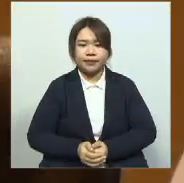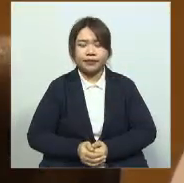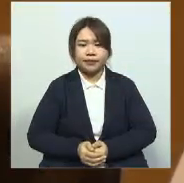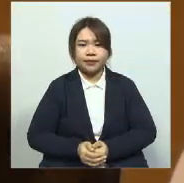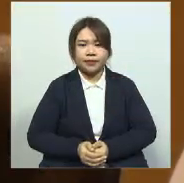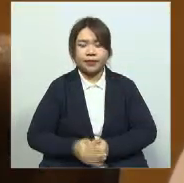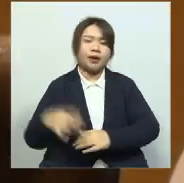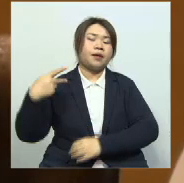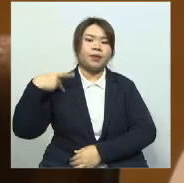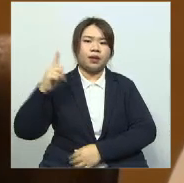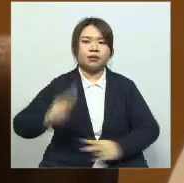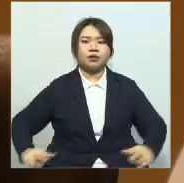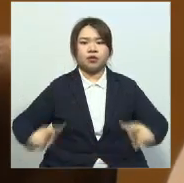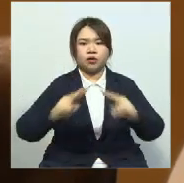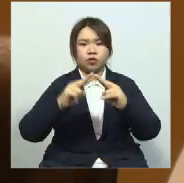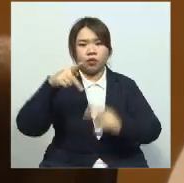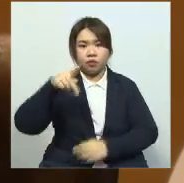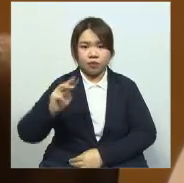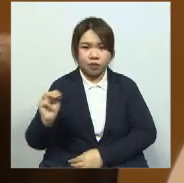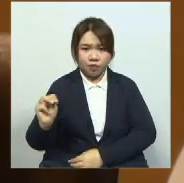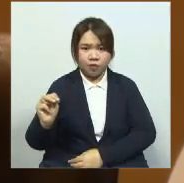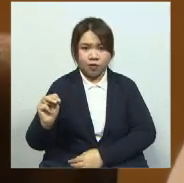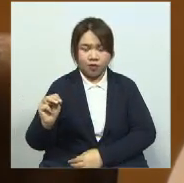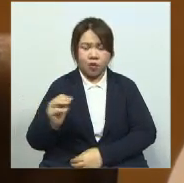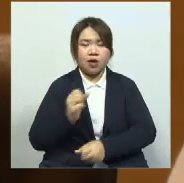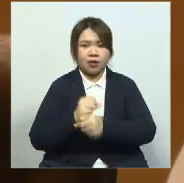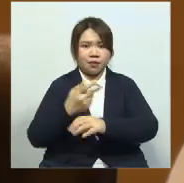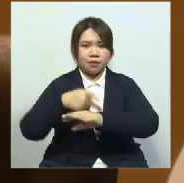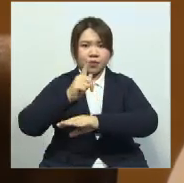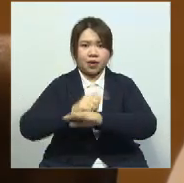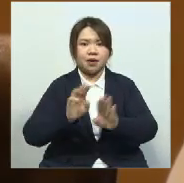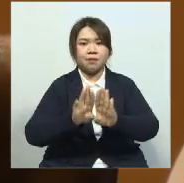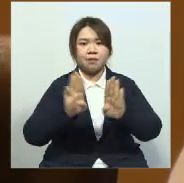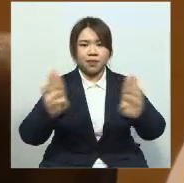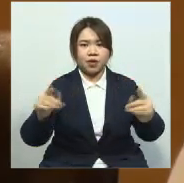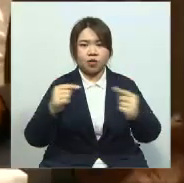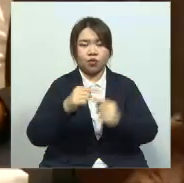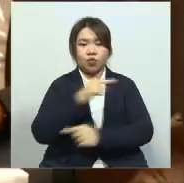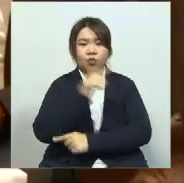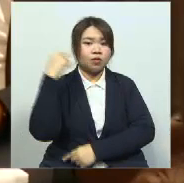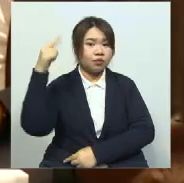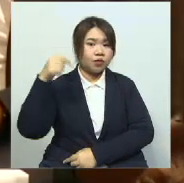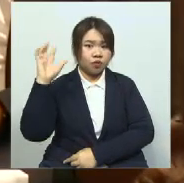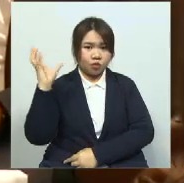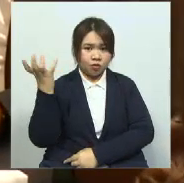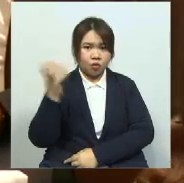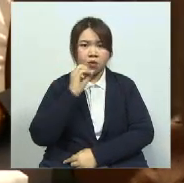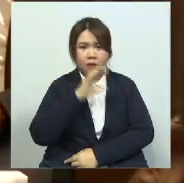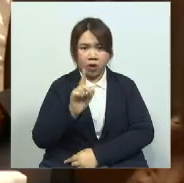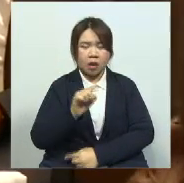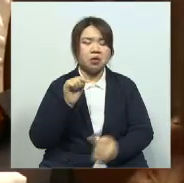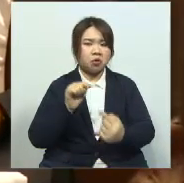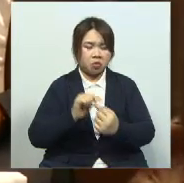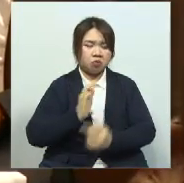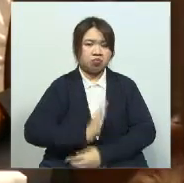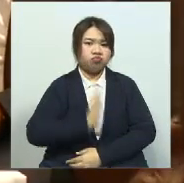ลสิรินะครับปลัดกระทรวงการพัฒนาสังคมและความมั่นคงของมนุษย์เป็นประธานเปิดงานวันสตรีสากลชูแนวคิดการเสริมพลังสตรี